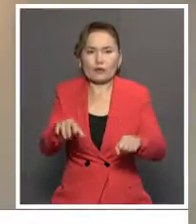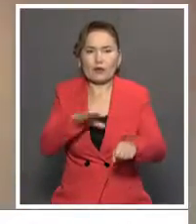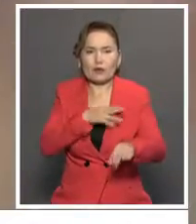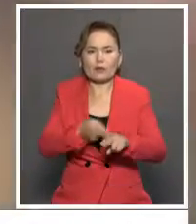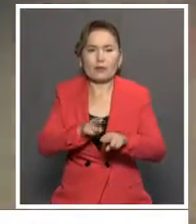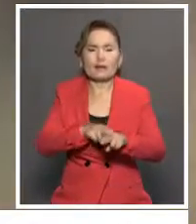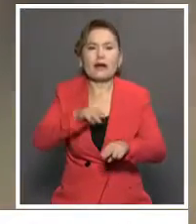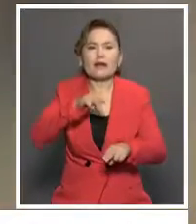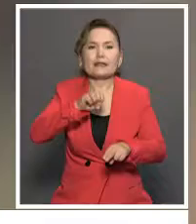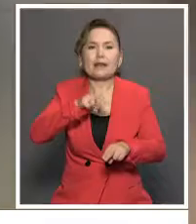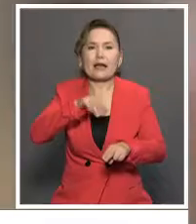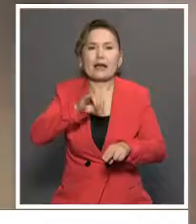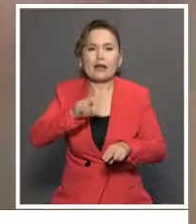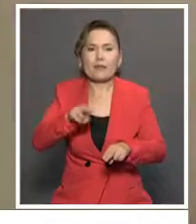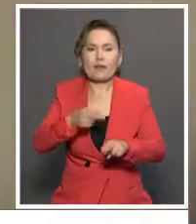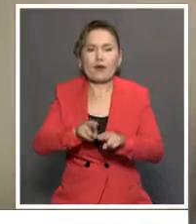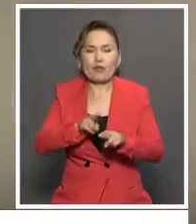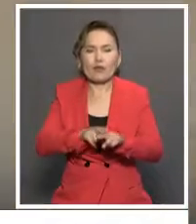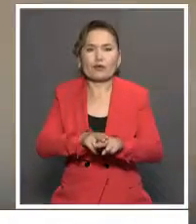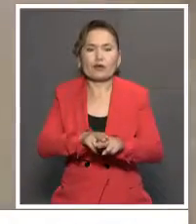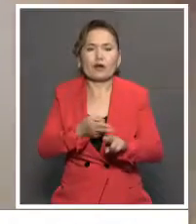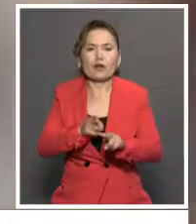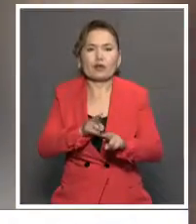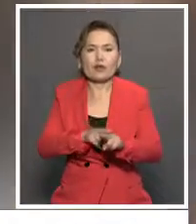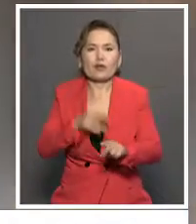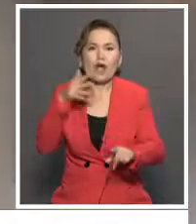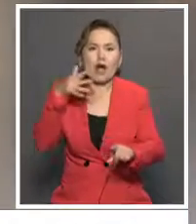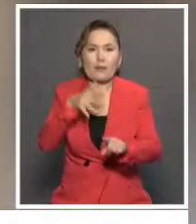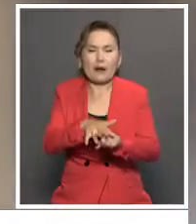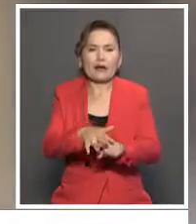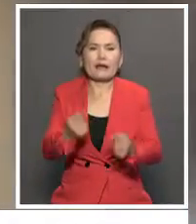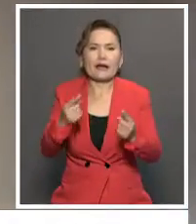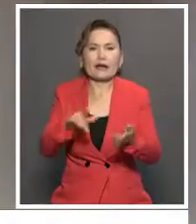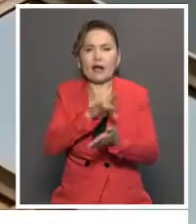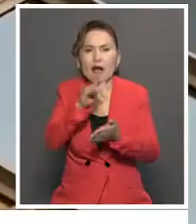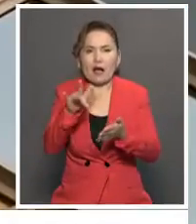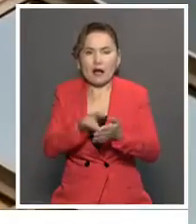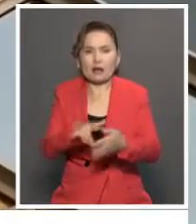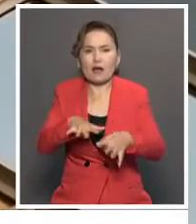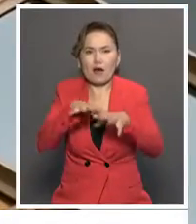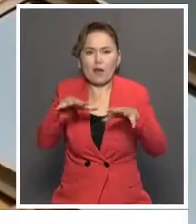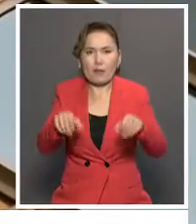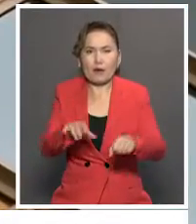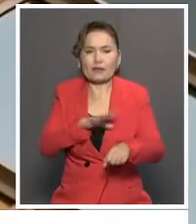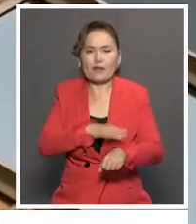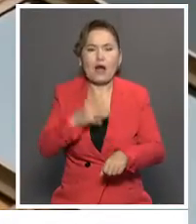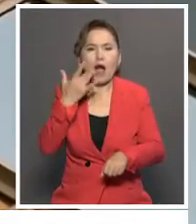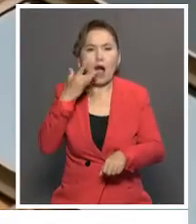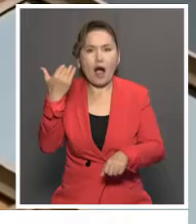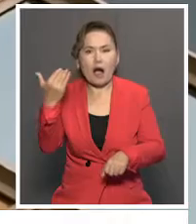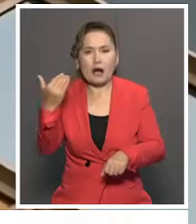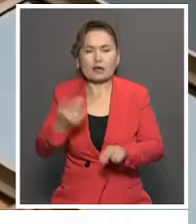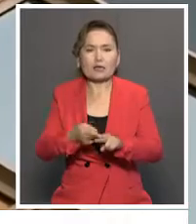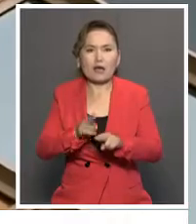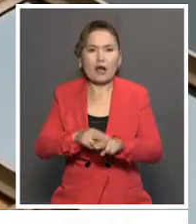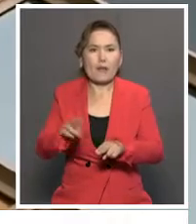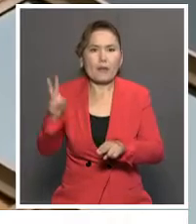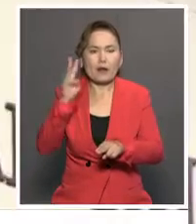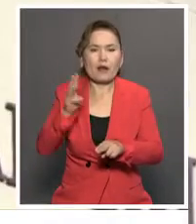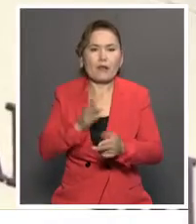бағындырып отыр. Тәліптер басымдық байқатып, үкімет армиясы ірі қалалардан айырылып жатқанда ақш өз елшілігі